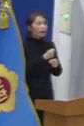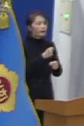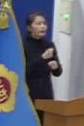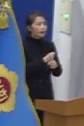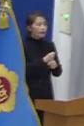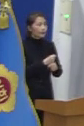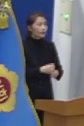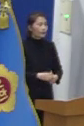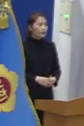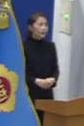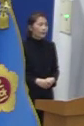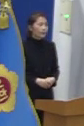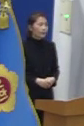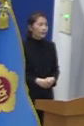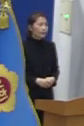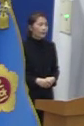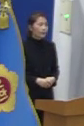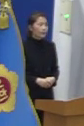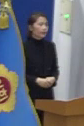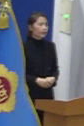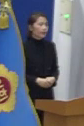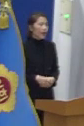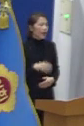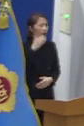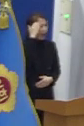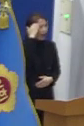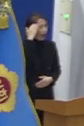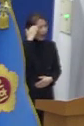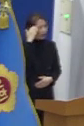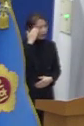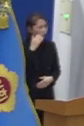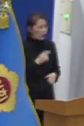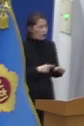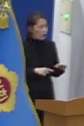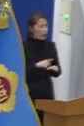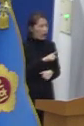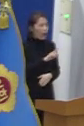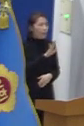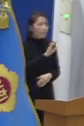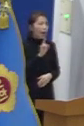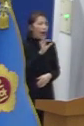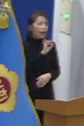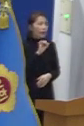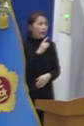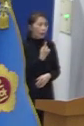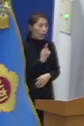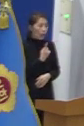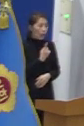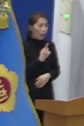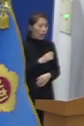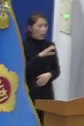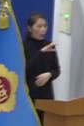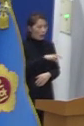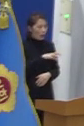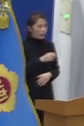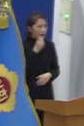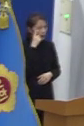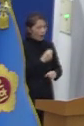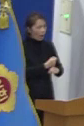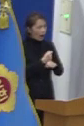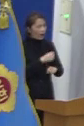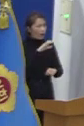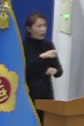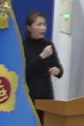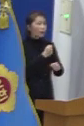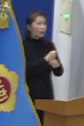나가겠습니다. 대한민국 유일의 바이오 광역 클러스터를 조성하겠습니다. 첨단 바이오